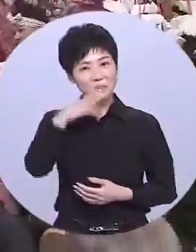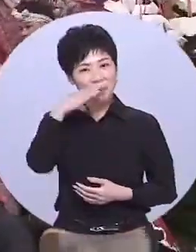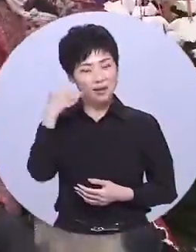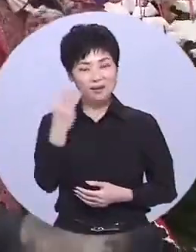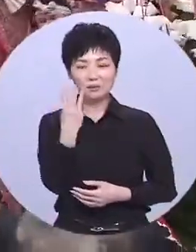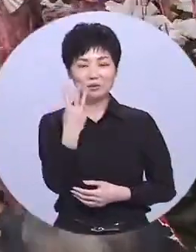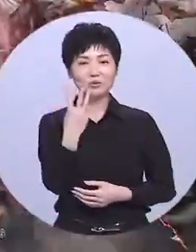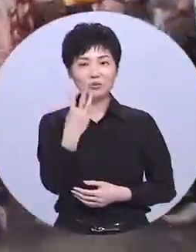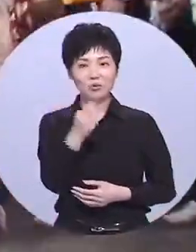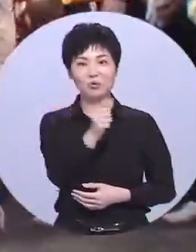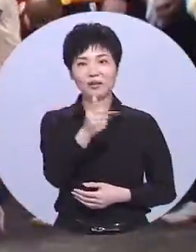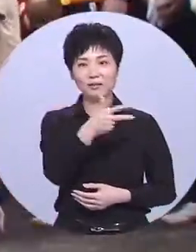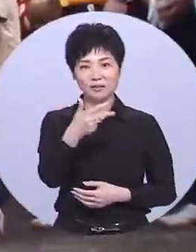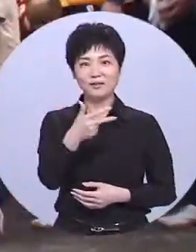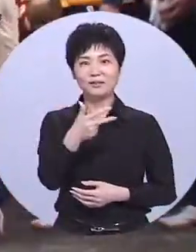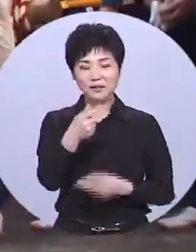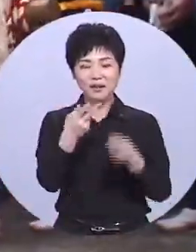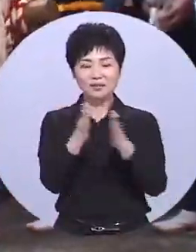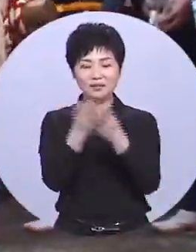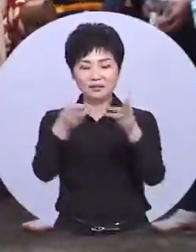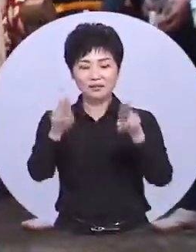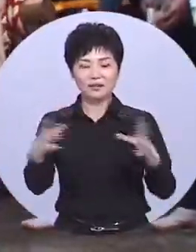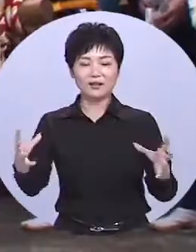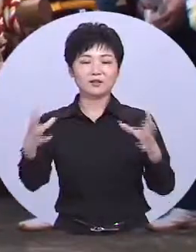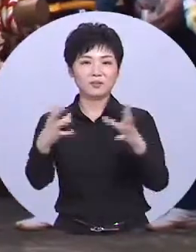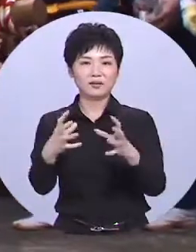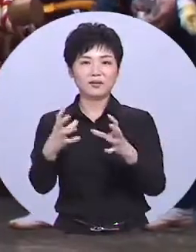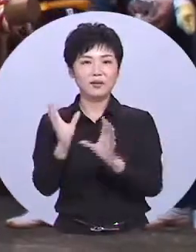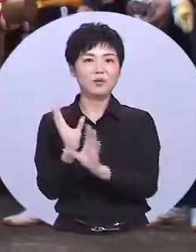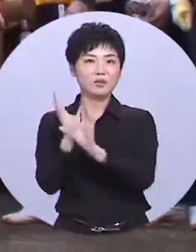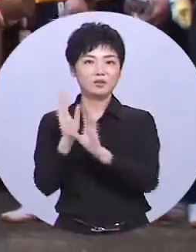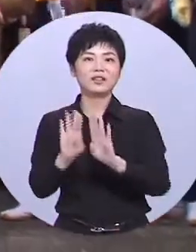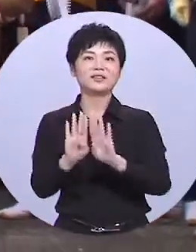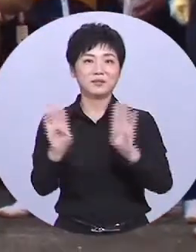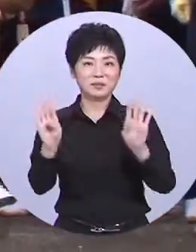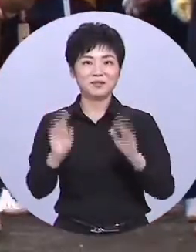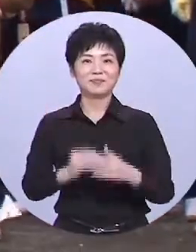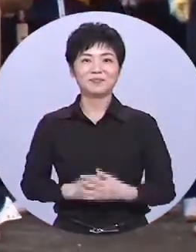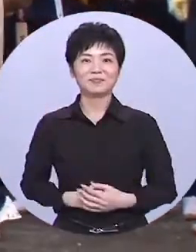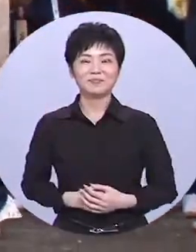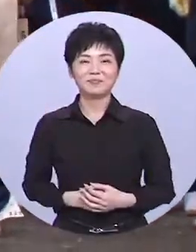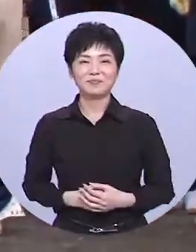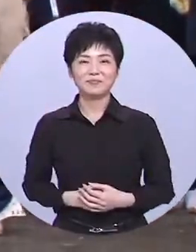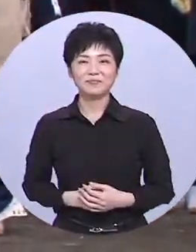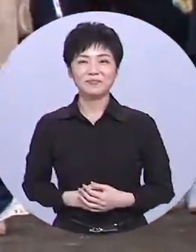台の出汁が秩父市の常持神社に集まり祭典が行われました。